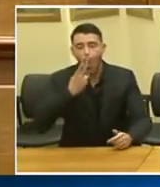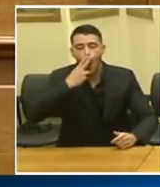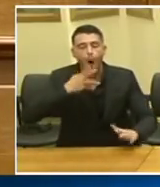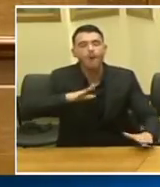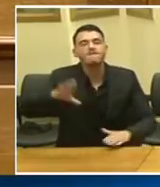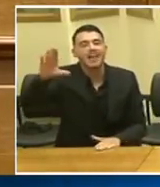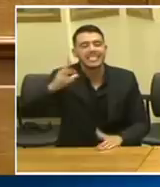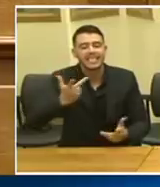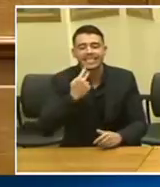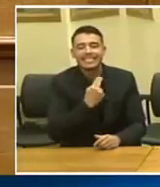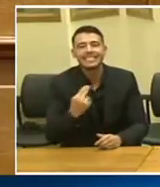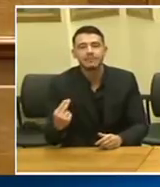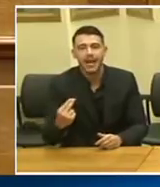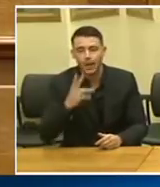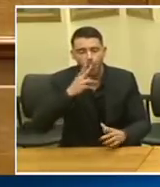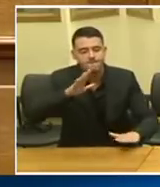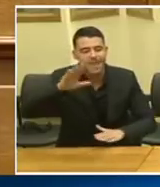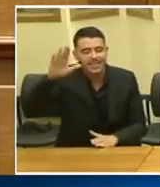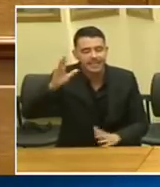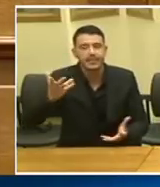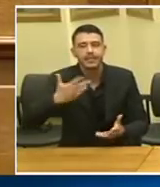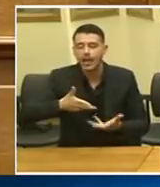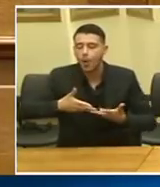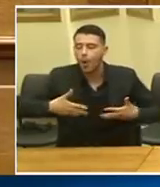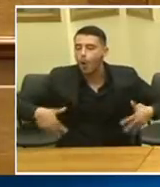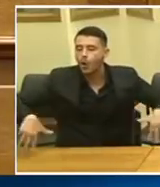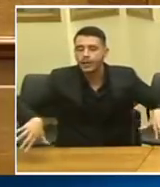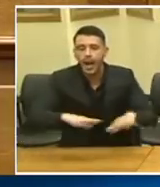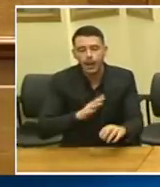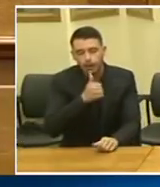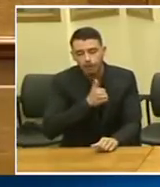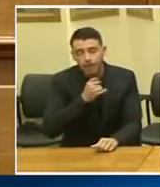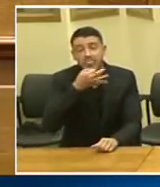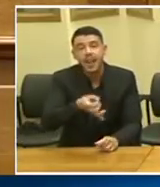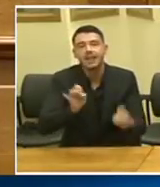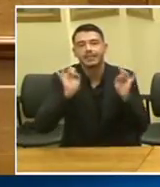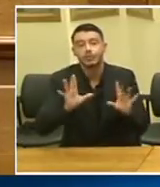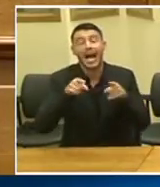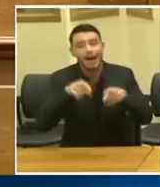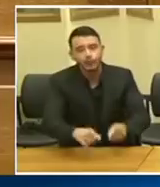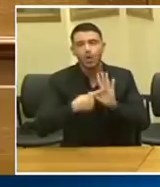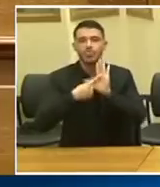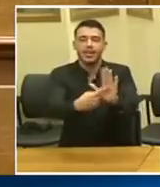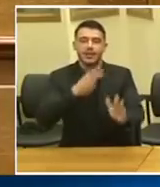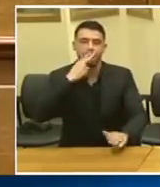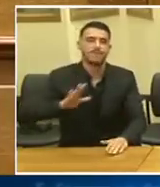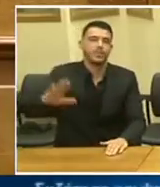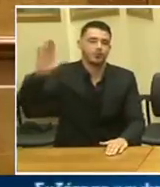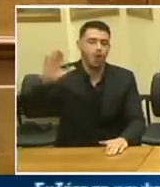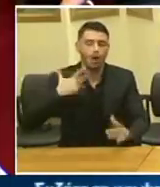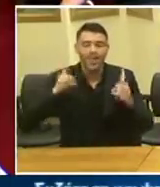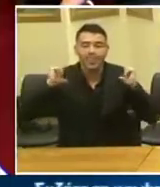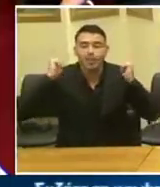στη γλωτσιά του. Βρίσκεται στην ανοχή του περίγυρου. Και παθαίνει η δημοκρατία μας μεγάλο